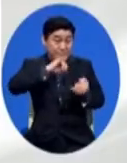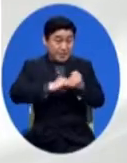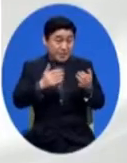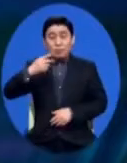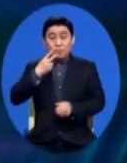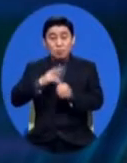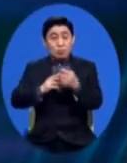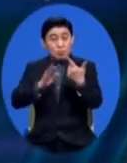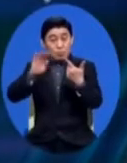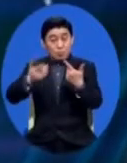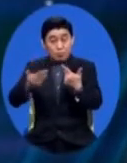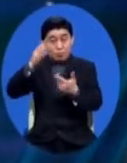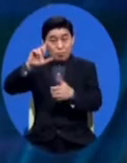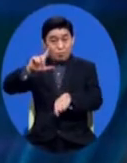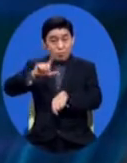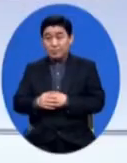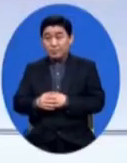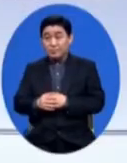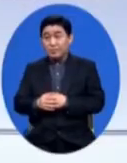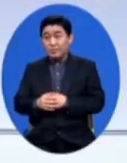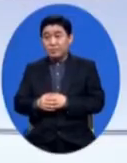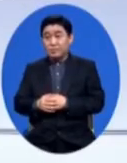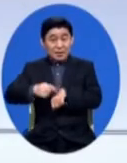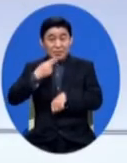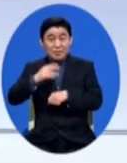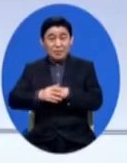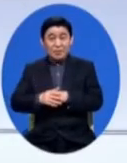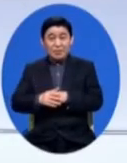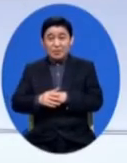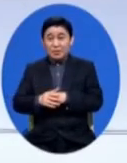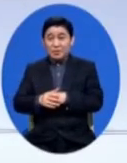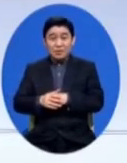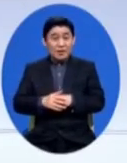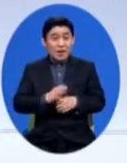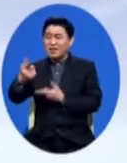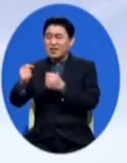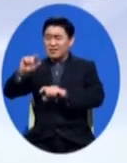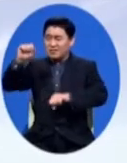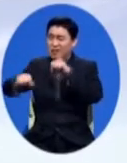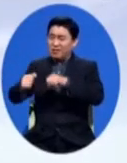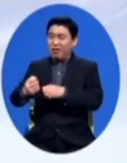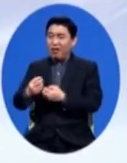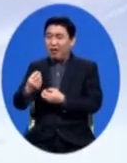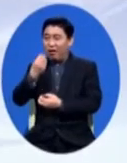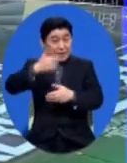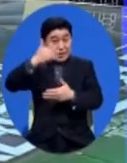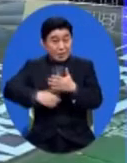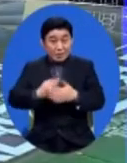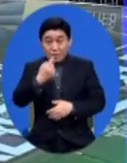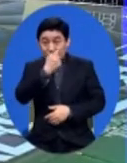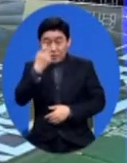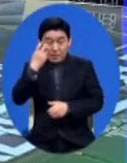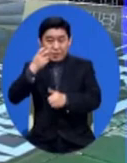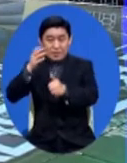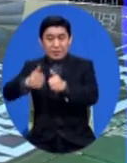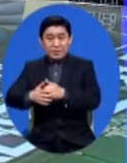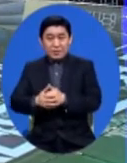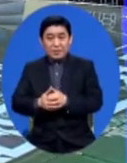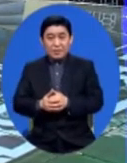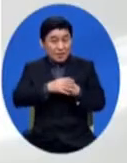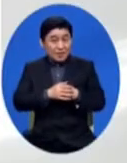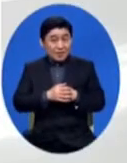물어보겠습니다. 안 후보님이 문재인 후보께 유승민 후보께 안 후보님 제가 안 후보님한테 우리 해주십시오. 지금